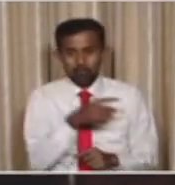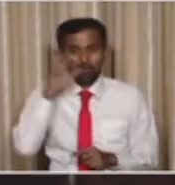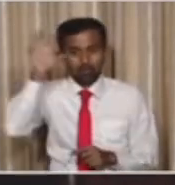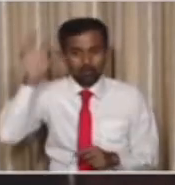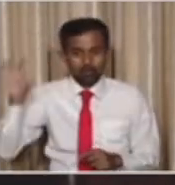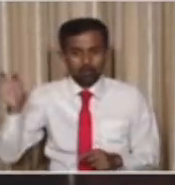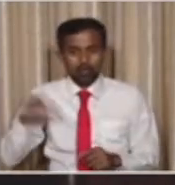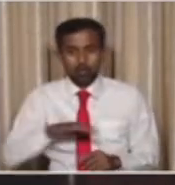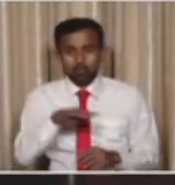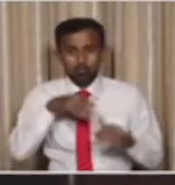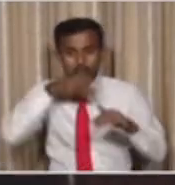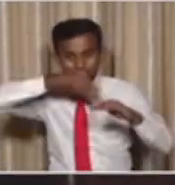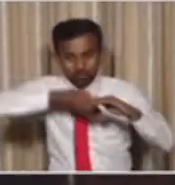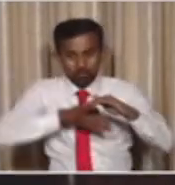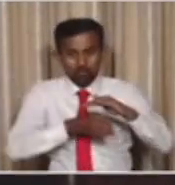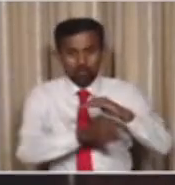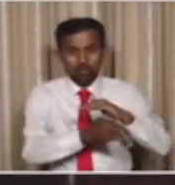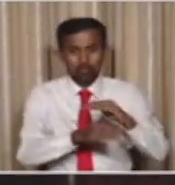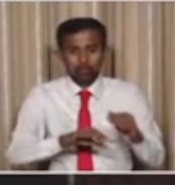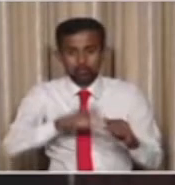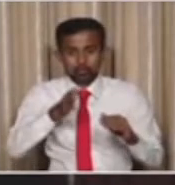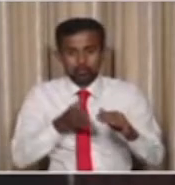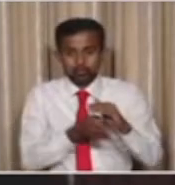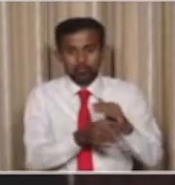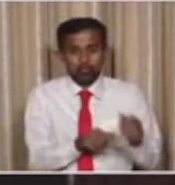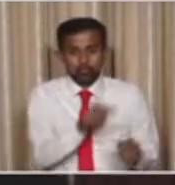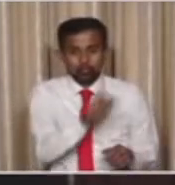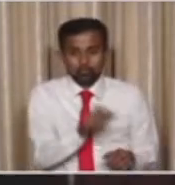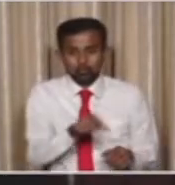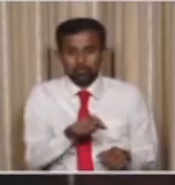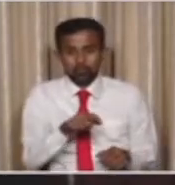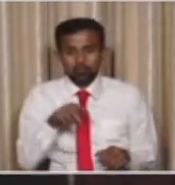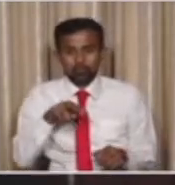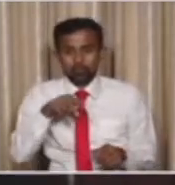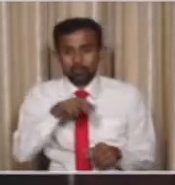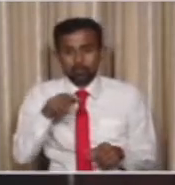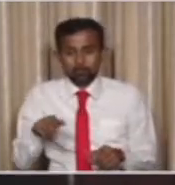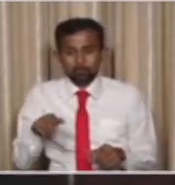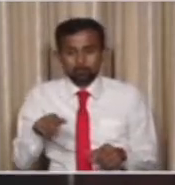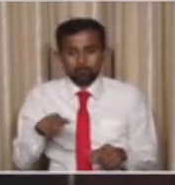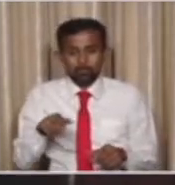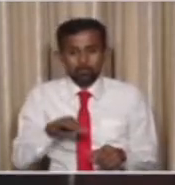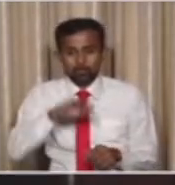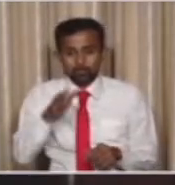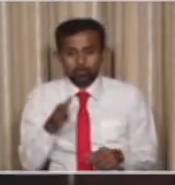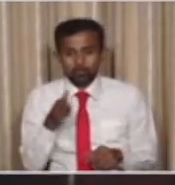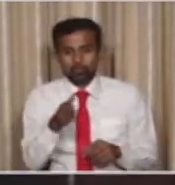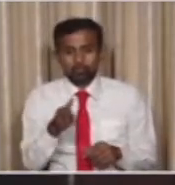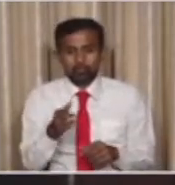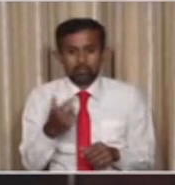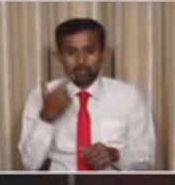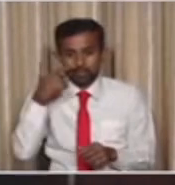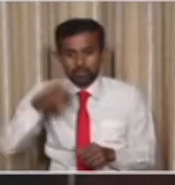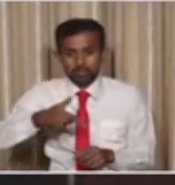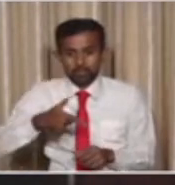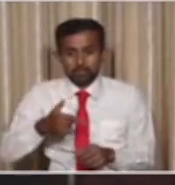වල පොළොව යටට බැස්සහම එක ටනල් එකක යනවා මගීන්, ආයතව පඩිපෙලක් ඇතුළට බැස්සහම අනෙක් ටනල් එකේ යනවා ඉන්ධන වගේ